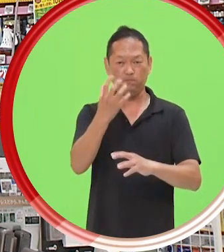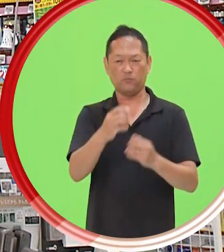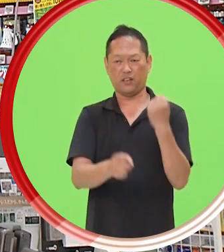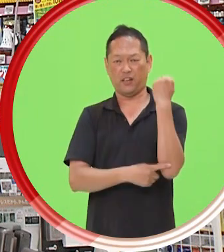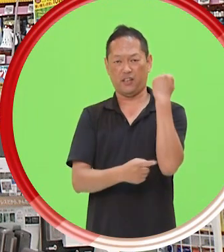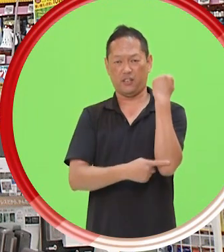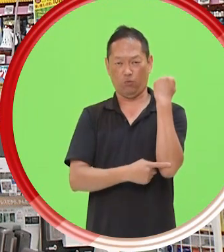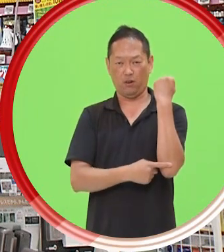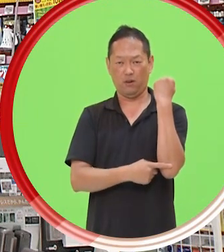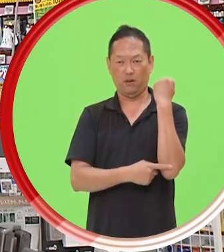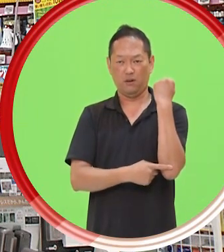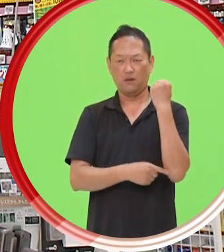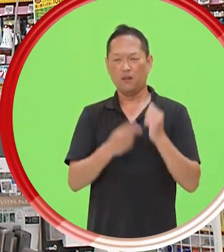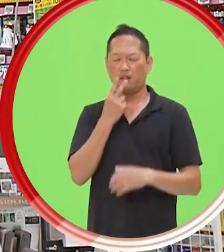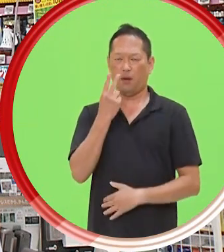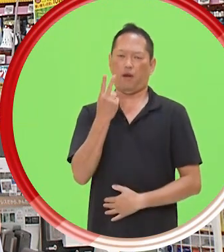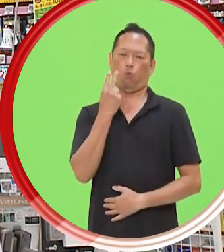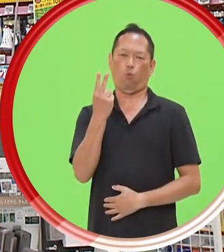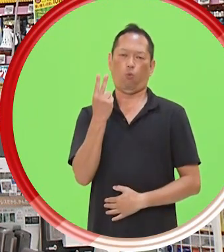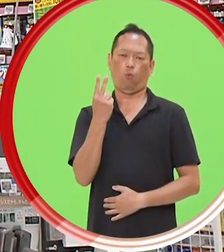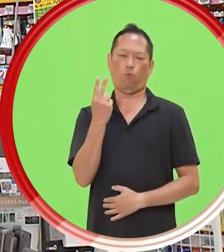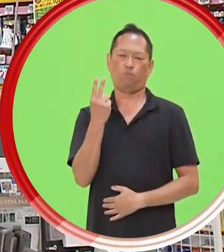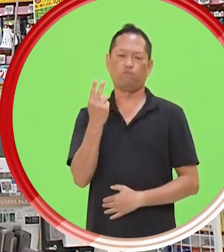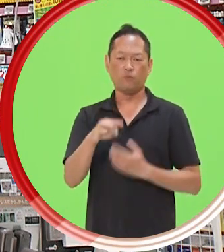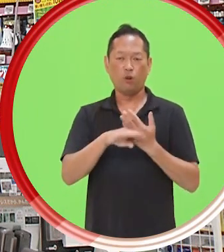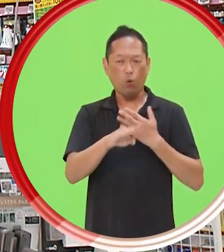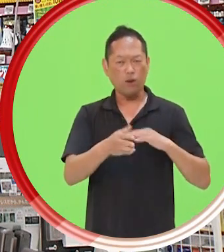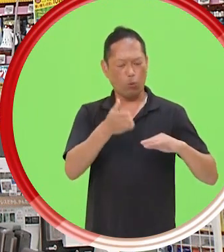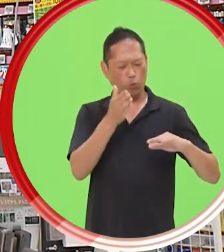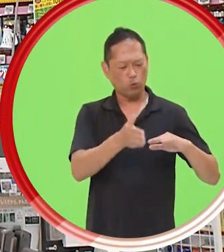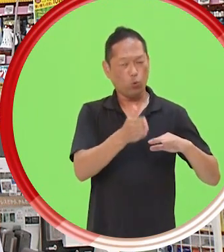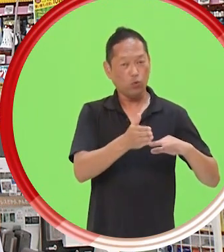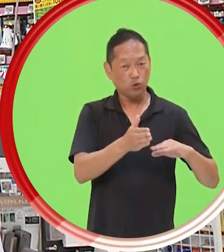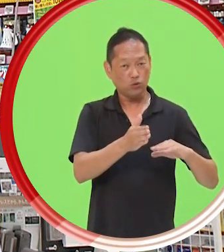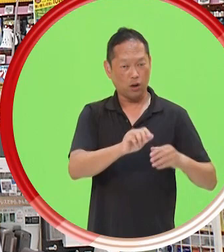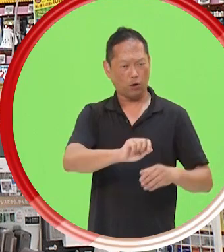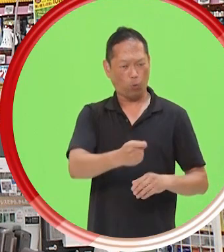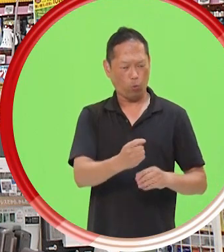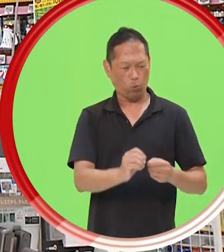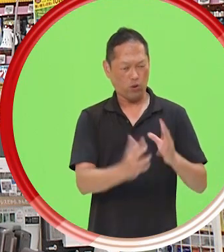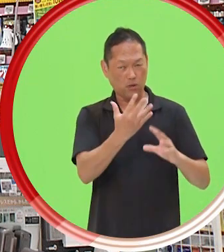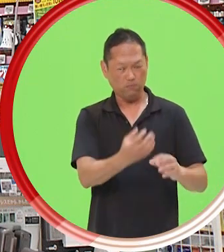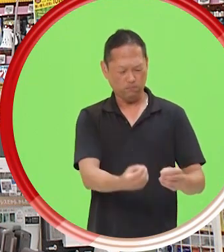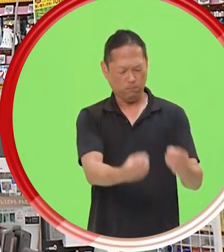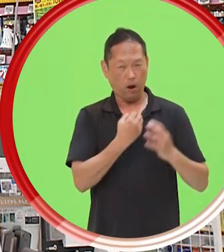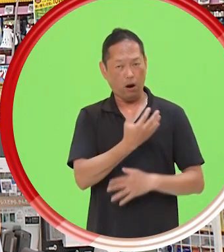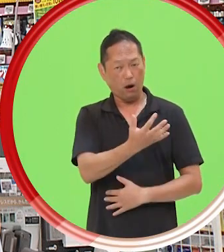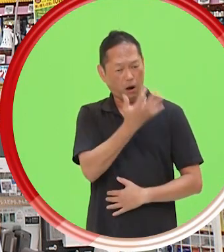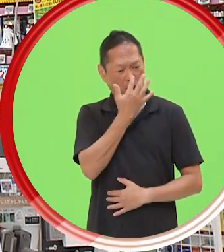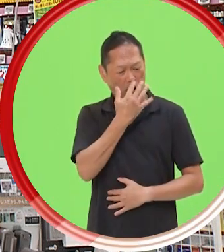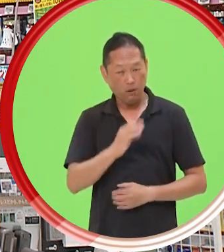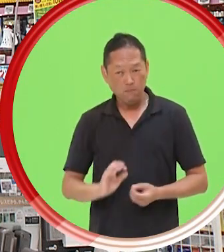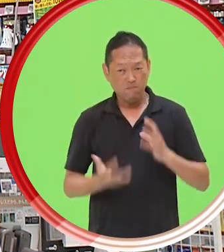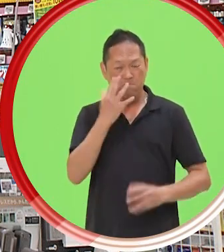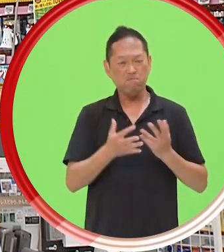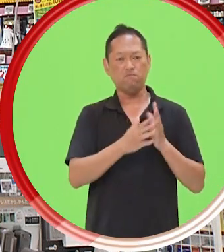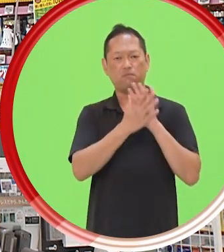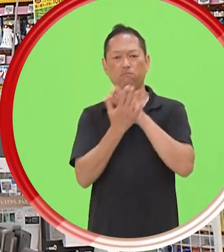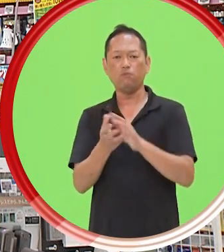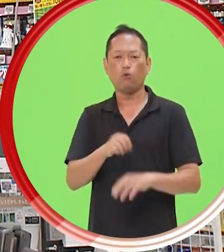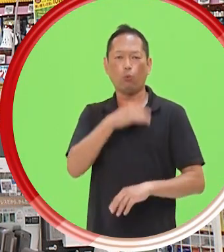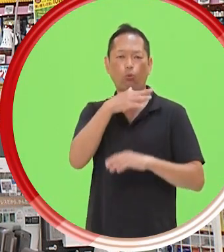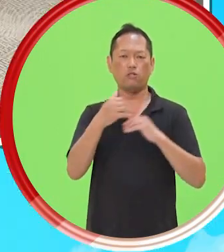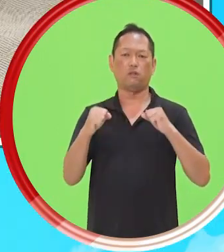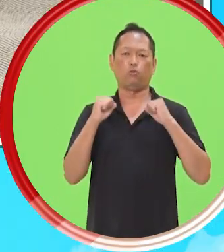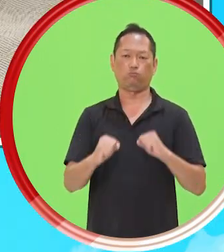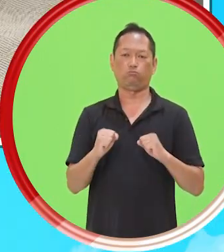最も多い出火原因はタバコによるものです。また調理中にコンロの火が衣服に燃え移って亡くなる高齢者